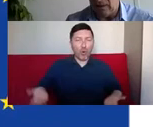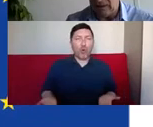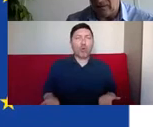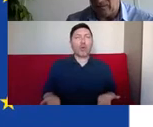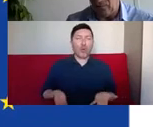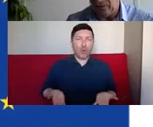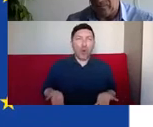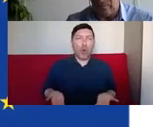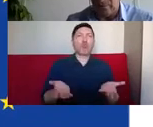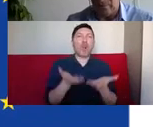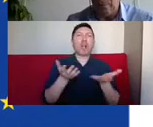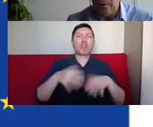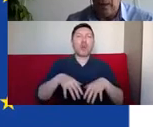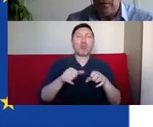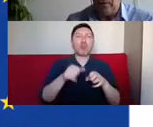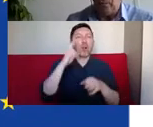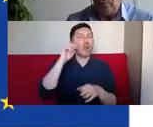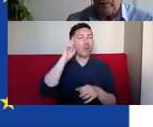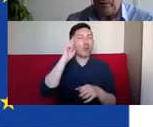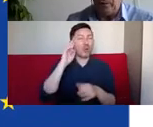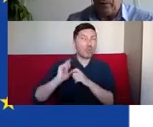qui existent un peu de partout en Europe